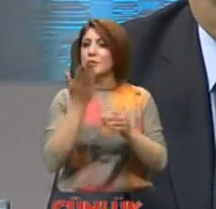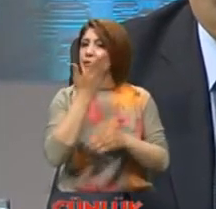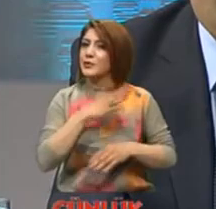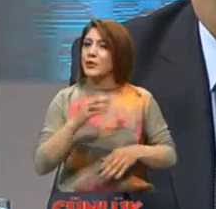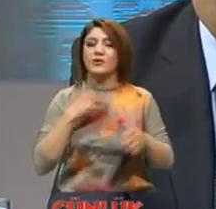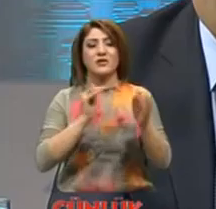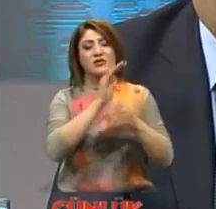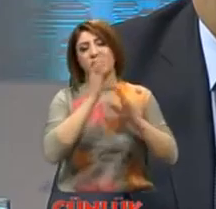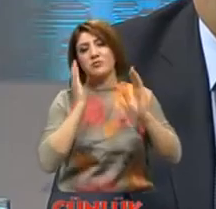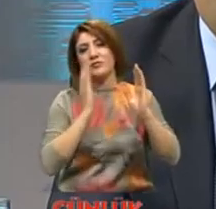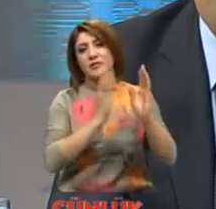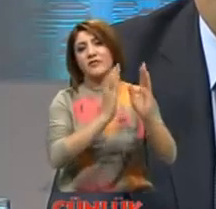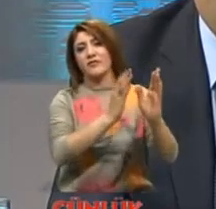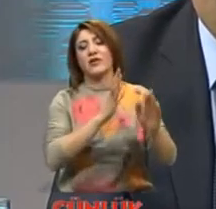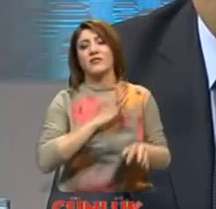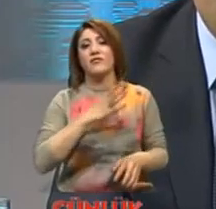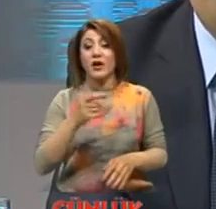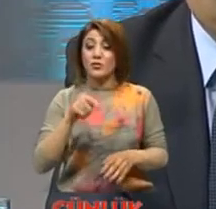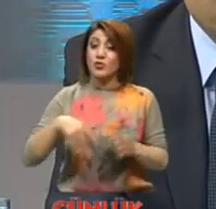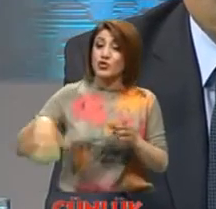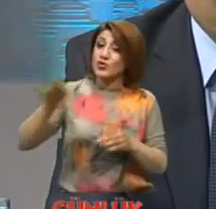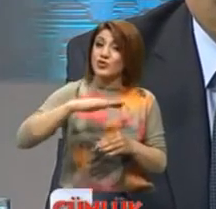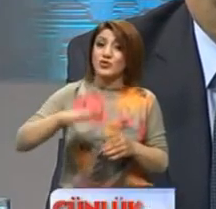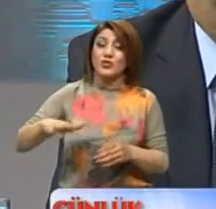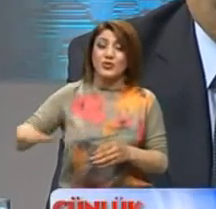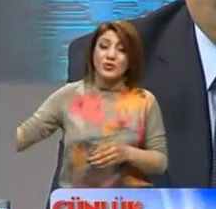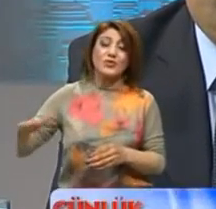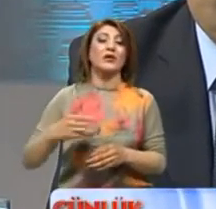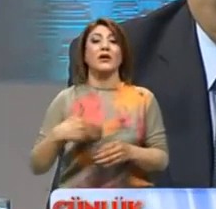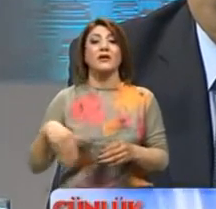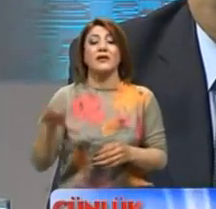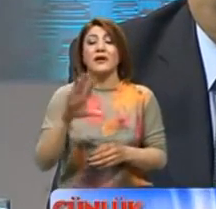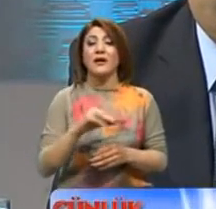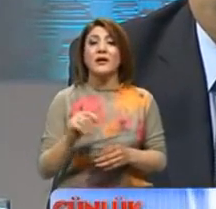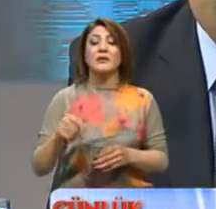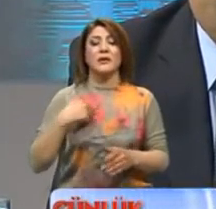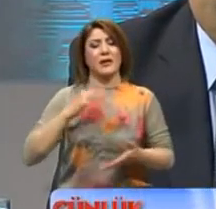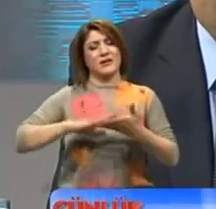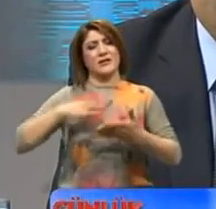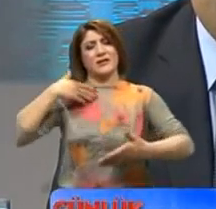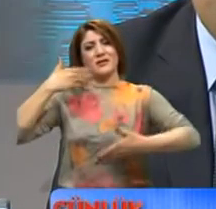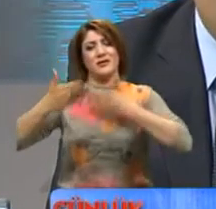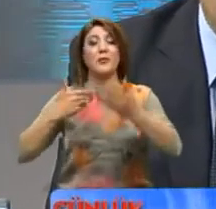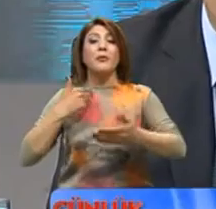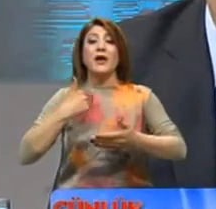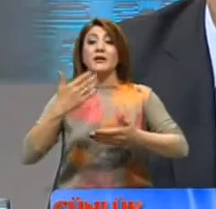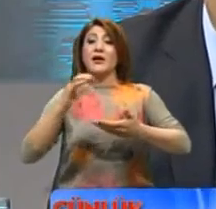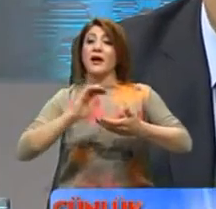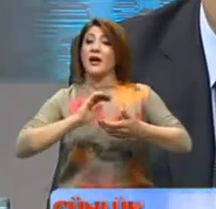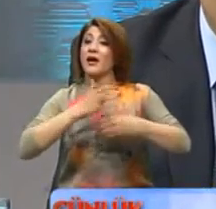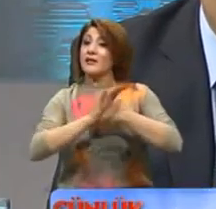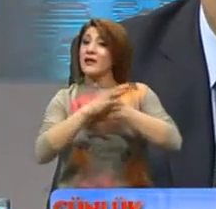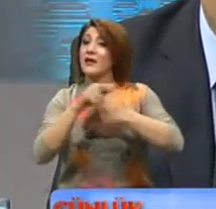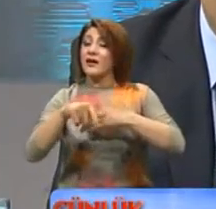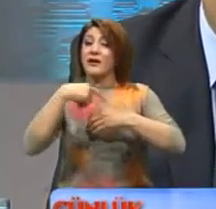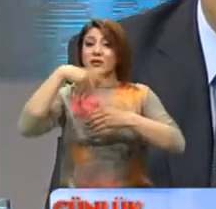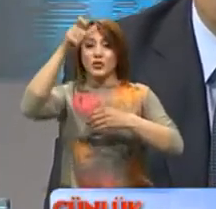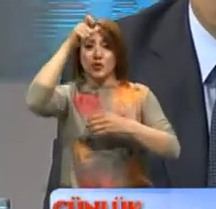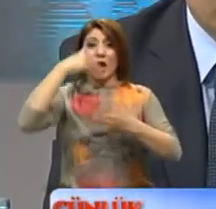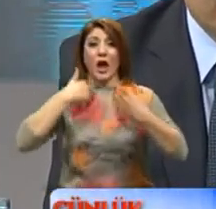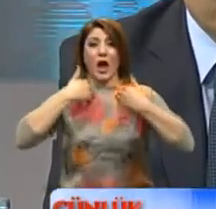bu hayat devam ediyor. Hı-hı. Dediğim gibi bu çocuklar, ben şöyle derim arkadaşlarıma öğretmenlere anlatırken. Ben Antalya'dan, Türkiye'de daha doğrusu